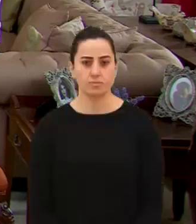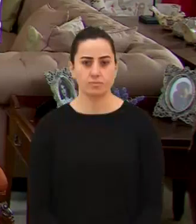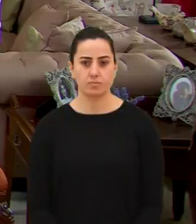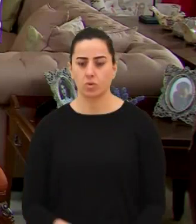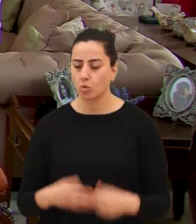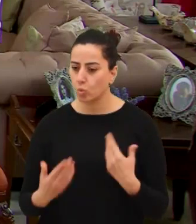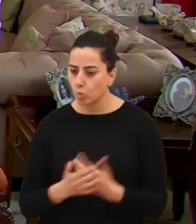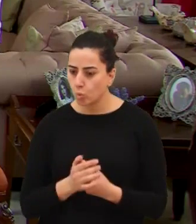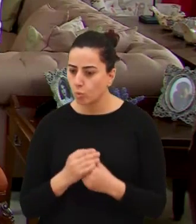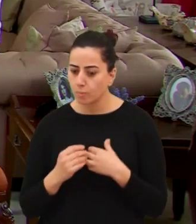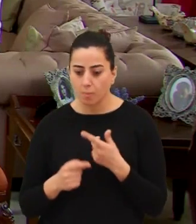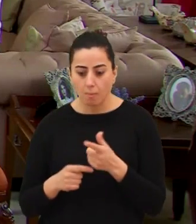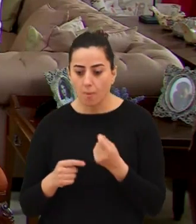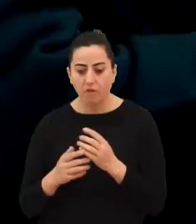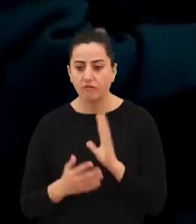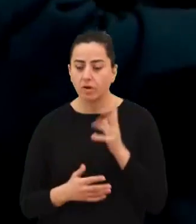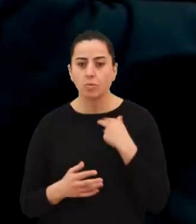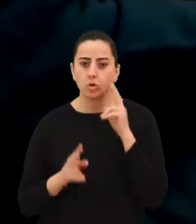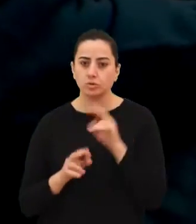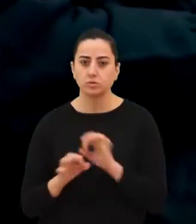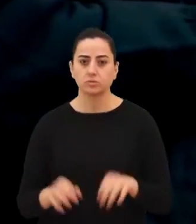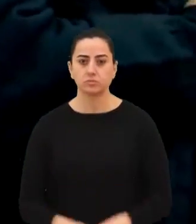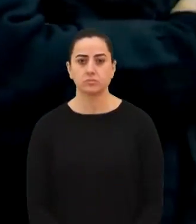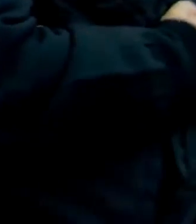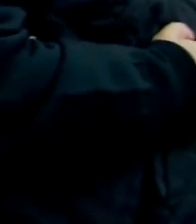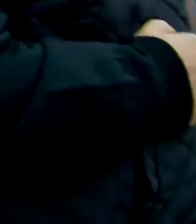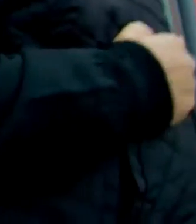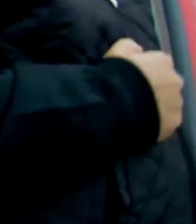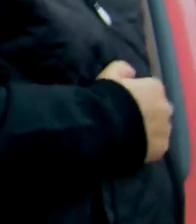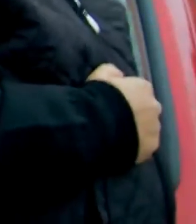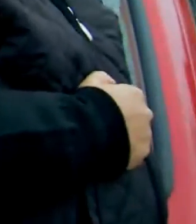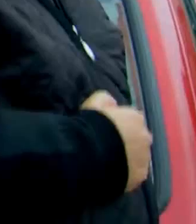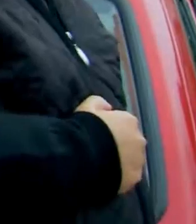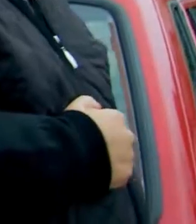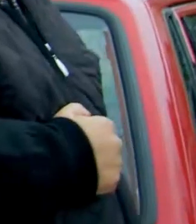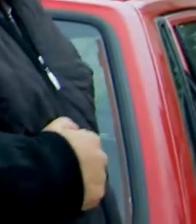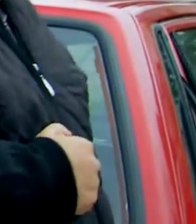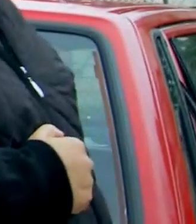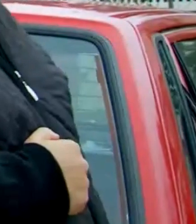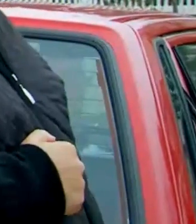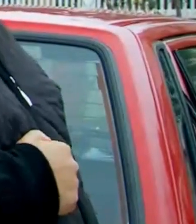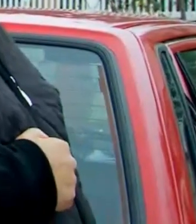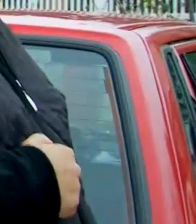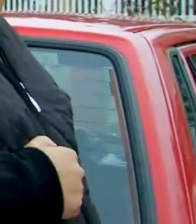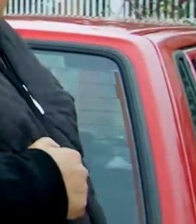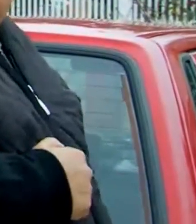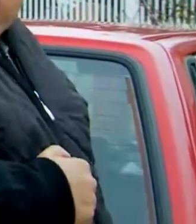Ben hiç öyle bir parayı bir arada görmedim ya. Kel adam silahının damlusunu Şükrü'nün sırtına dayamış.